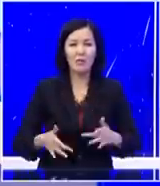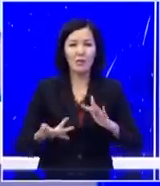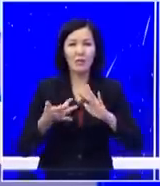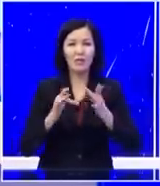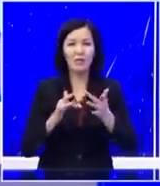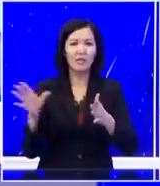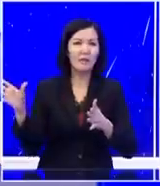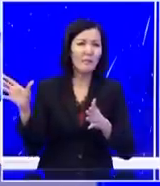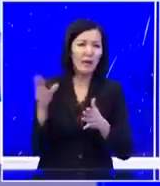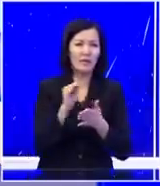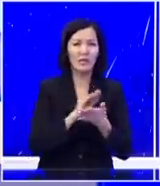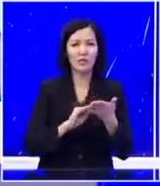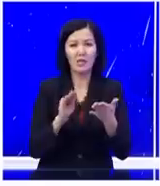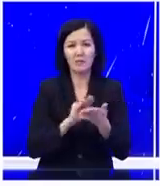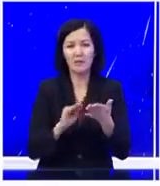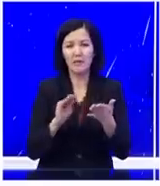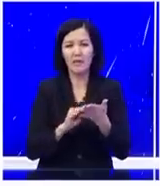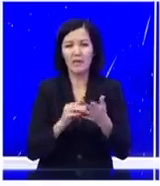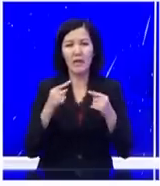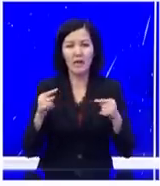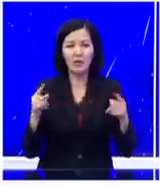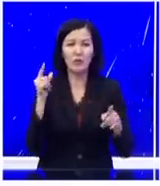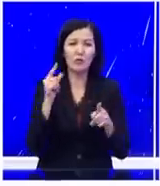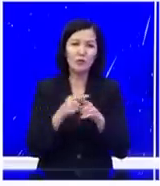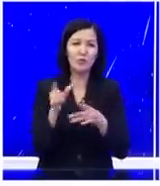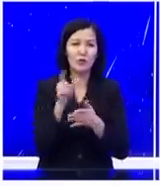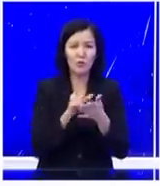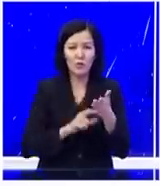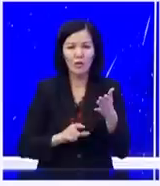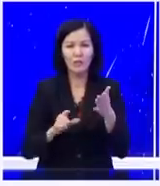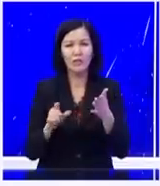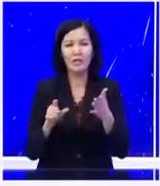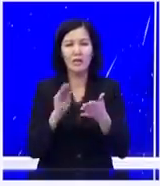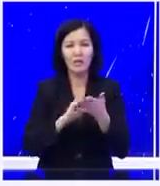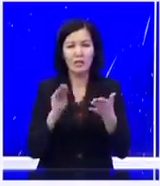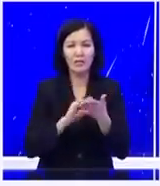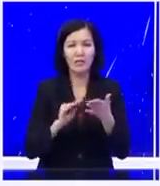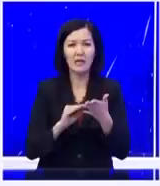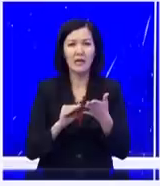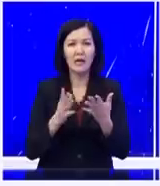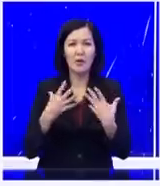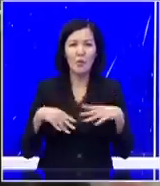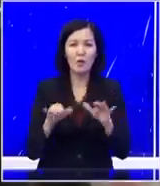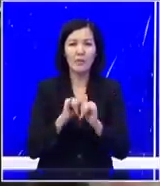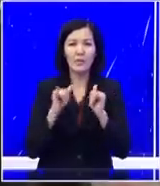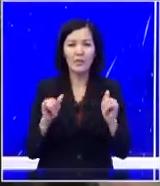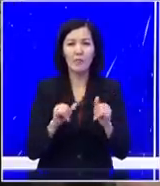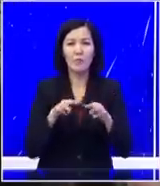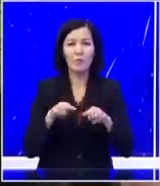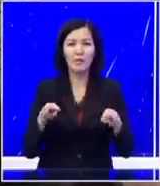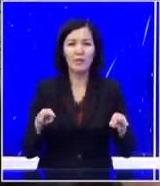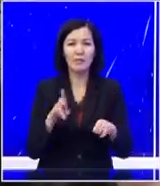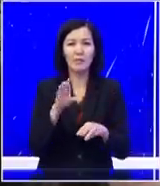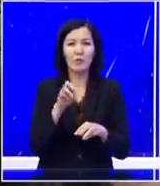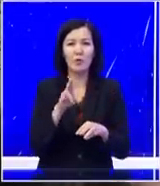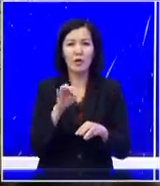әлеуметтік желде жарса жан тебірлік жазбалар жазып жатыр. Ақпарат және қоғамдық даму министрі Аида Балаева